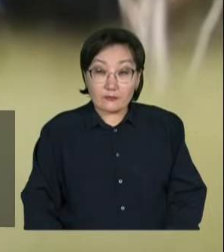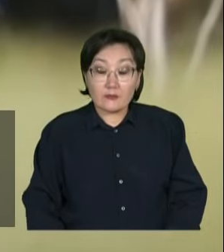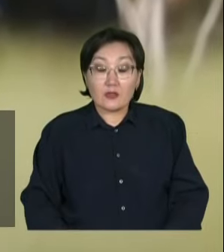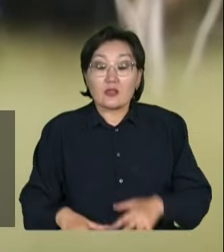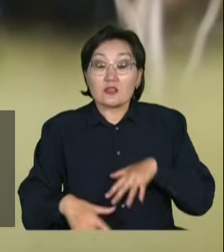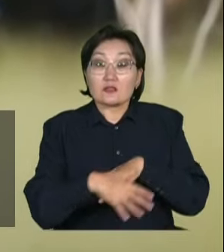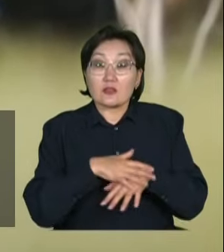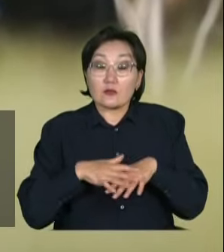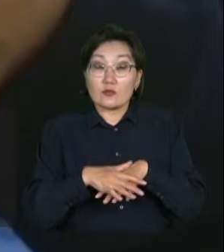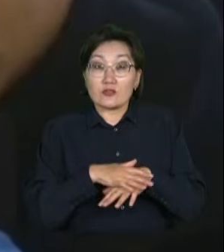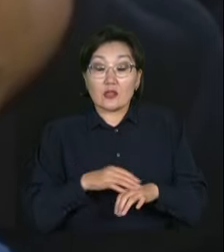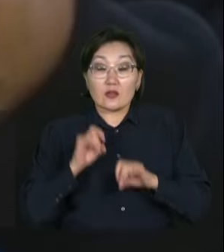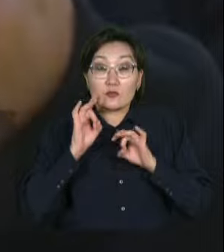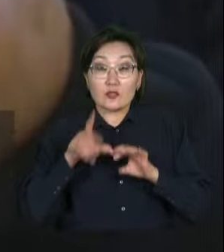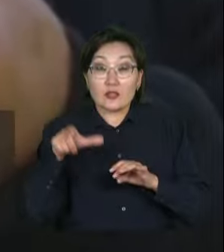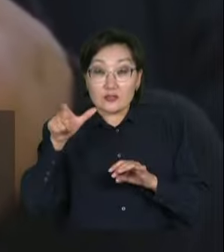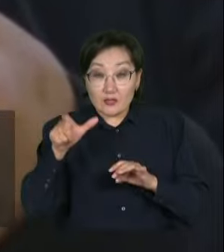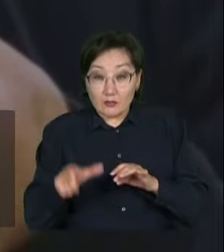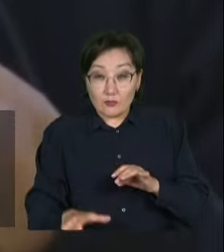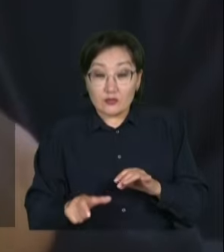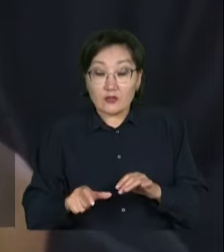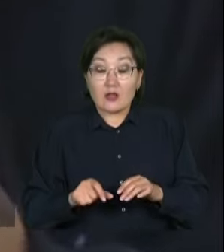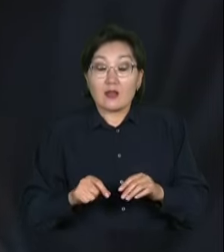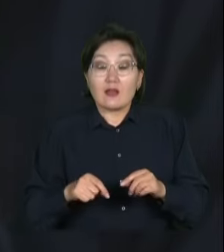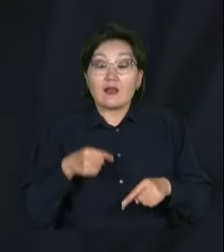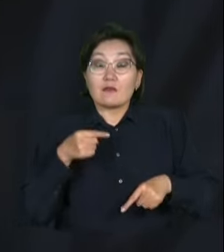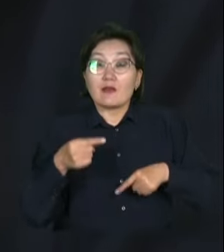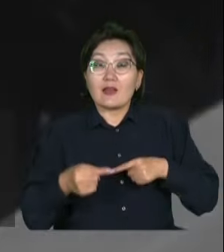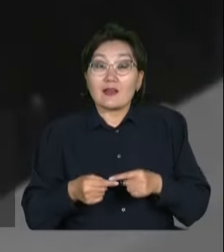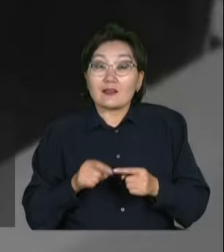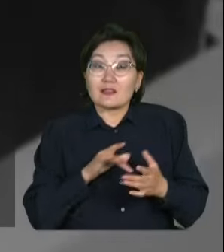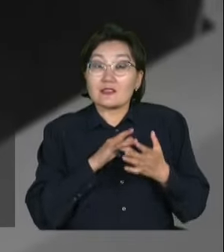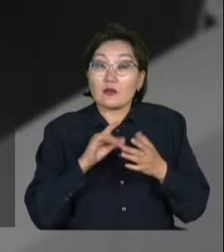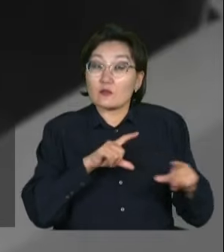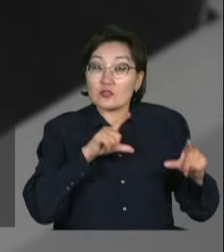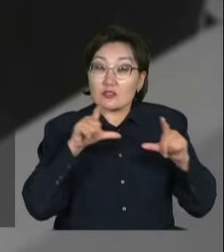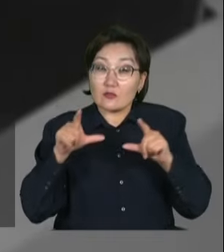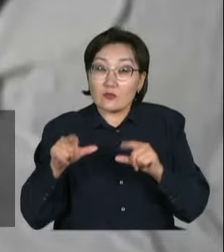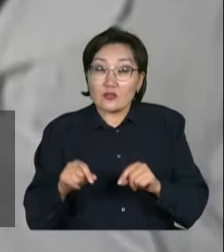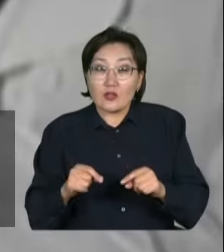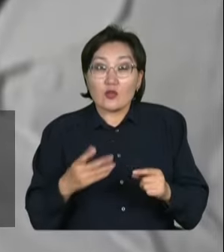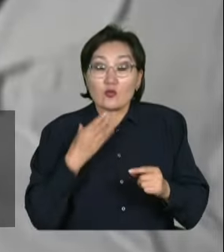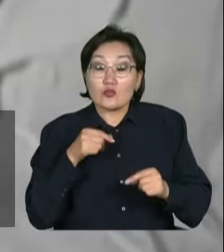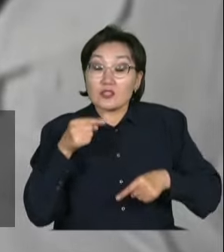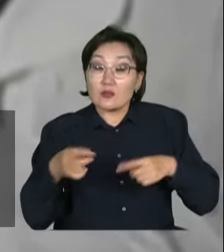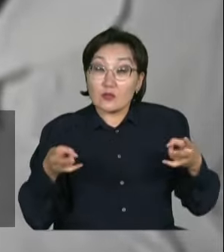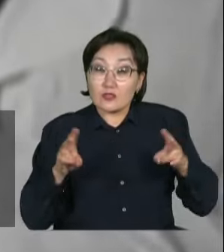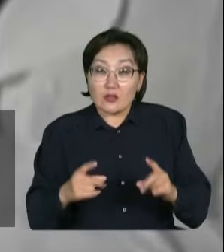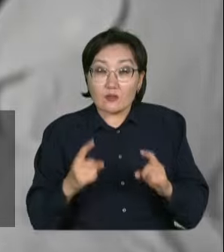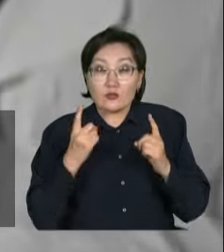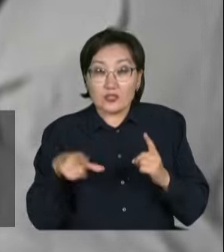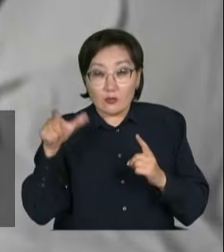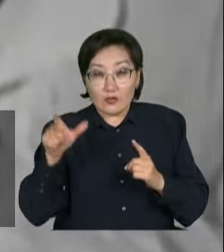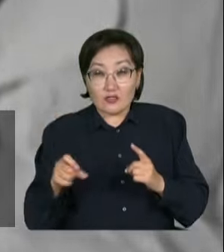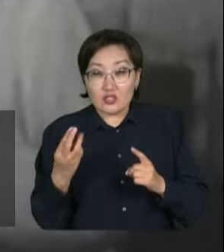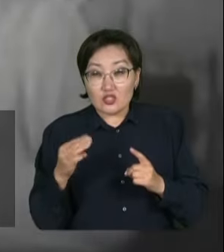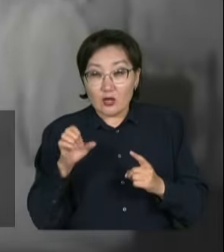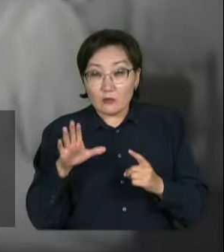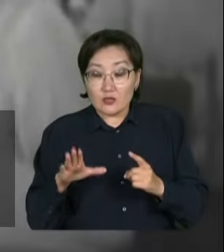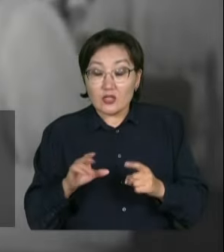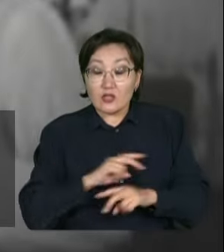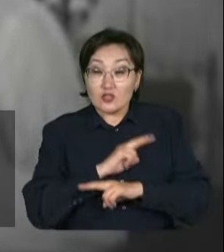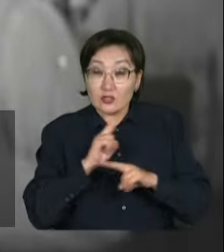Ұлттың асыл абызы мәңгілік сапарына аттанды. Қазақ тағамтану ғылымның көкжиегін кеңейтіп өшпес із қалдырған алып тұлға Төрегелді Шармановтың